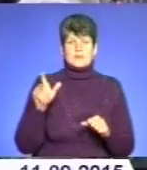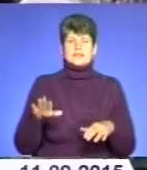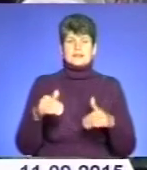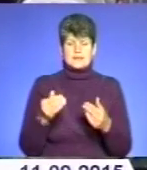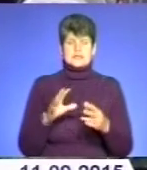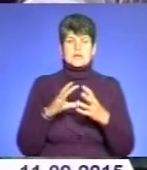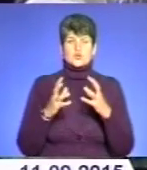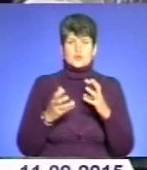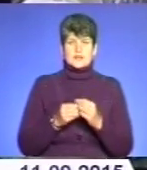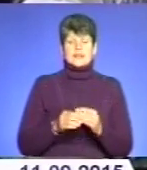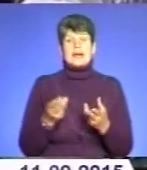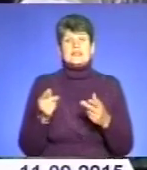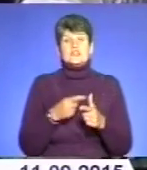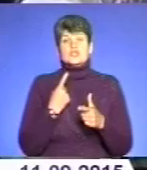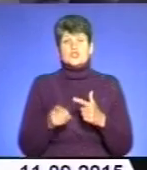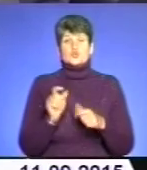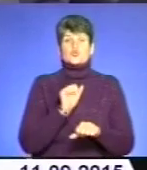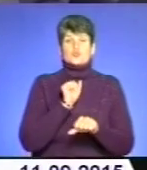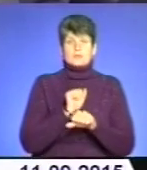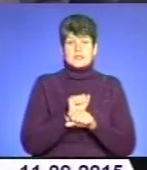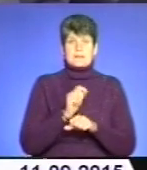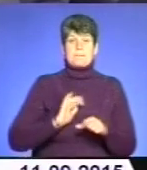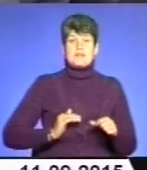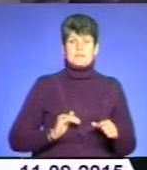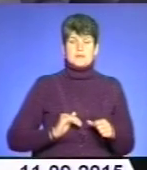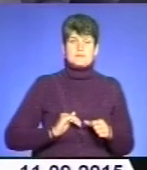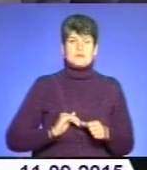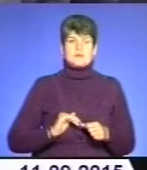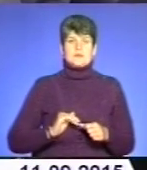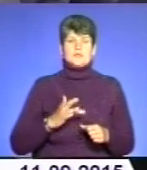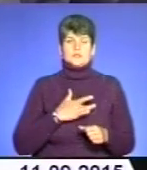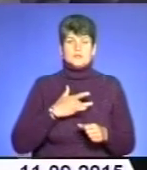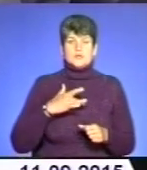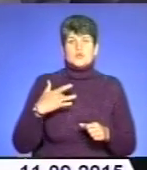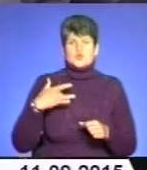результати. Але чи зупинить злісних підприємців навіть найсуворіший судовий